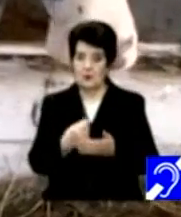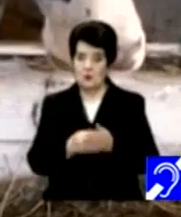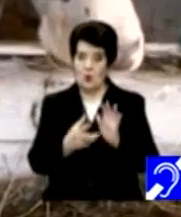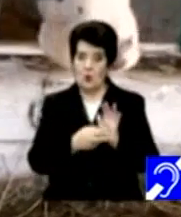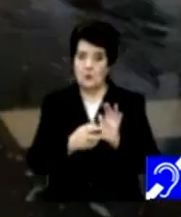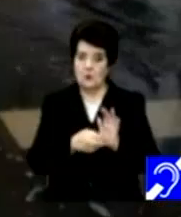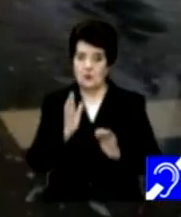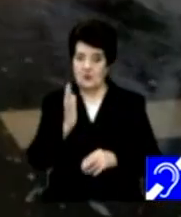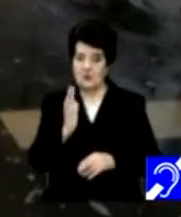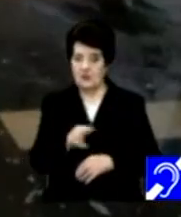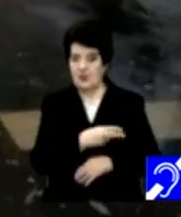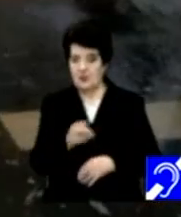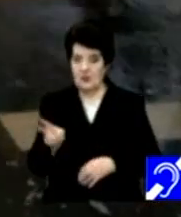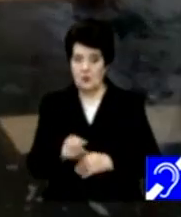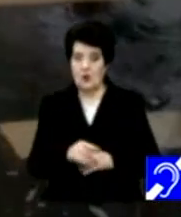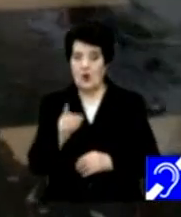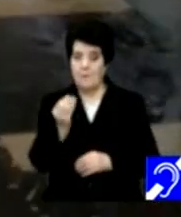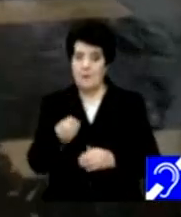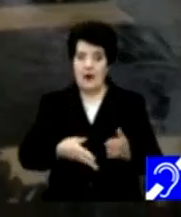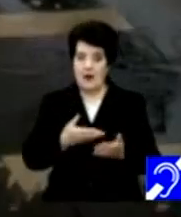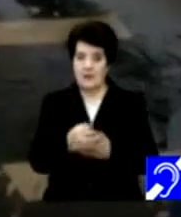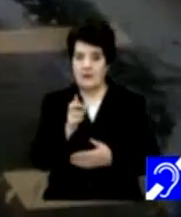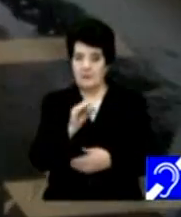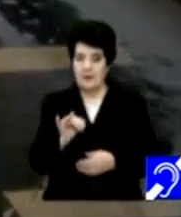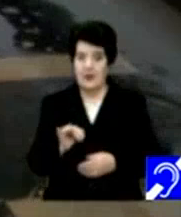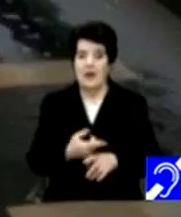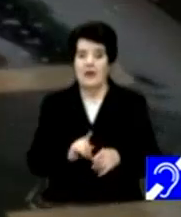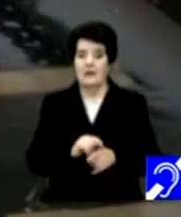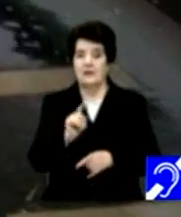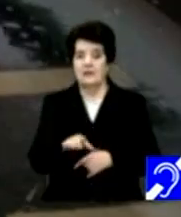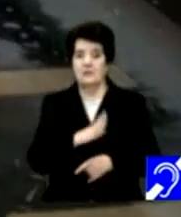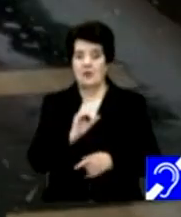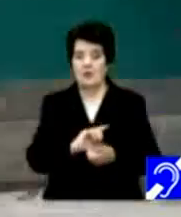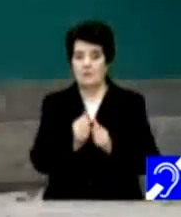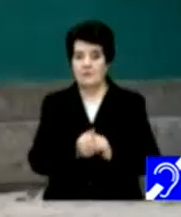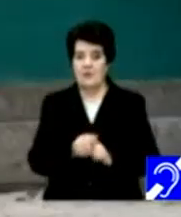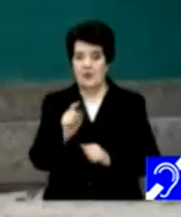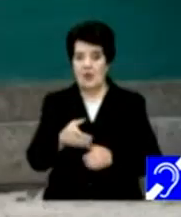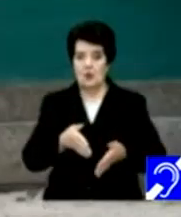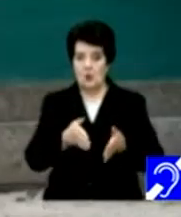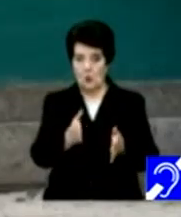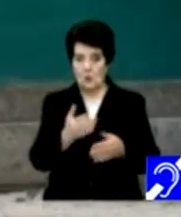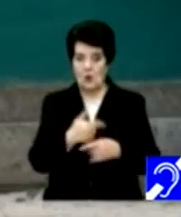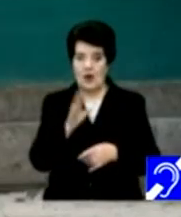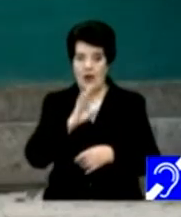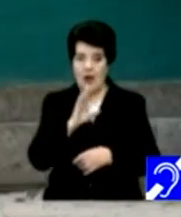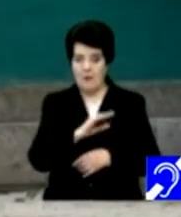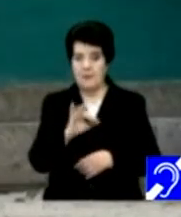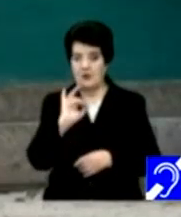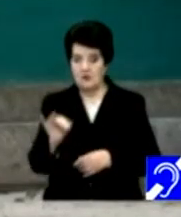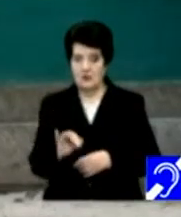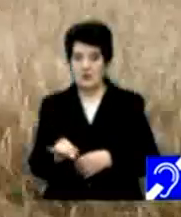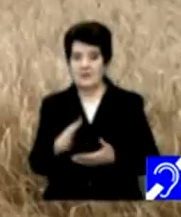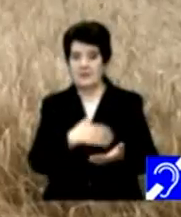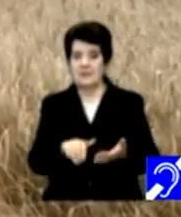850 de milioane de euro. Banii oferiți de BI au fost cheltuiți pentru modernizarea infrastructurii drumurilor, apeductelor și sistemelor